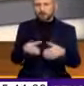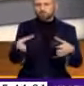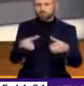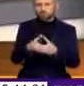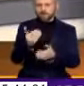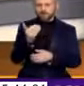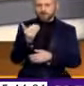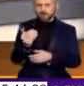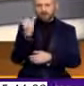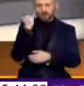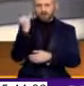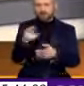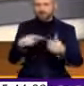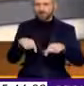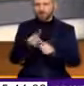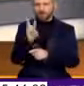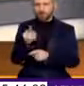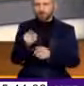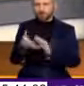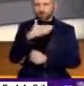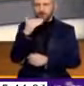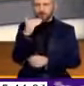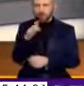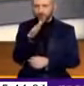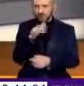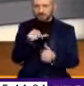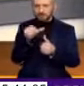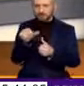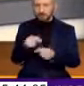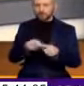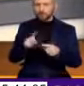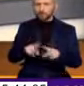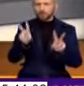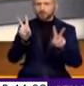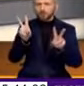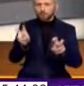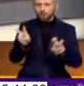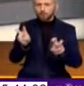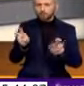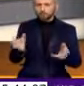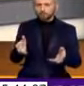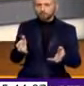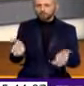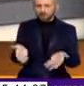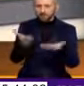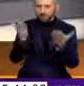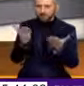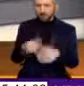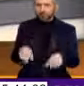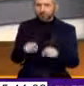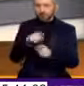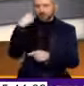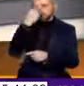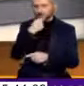загальнопартійна ідея фракції «Свобода», і ви вже дуже багато років саме цю тему піднімаєте. І таким чином